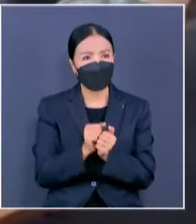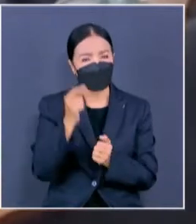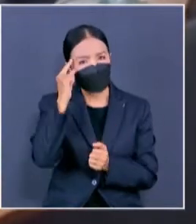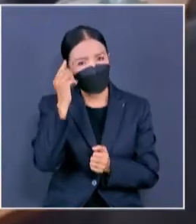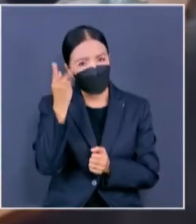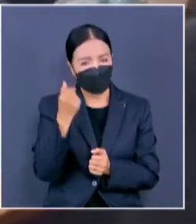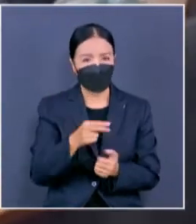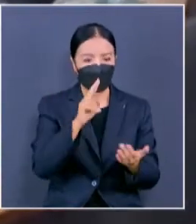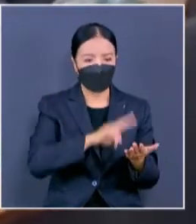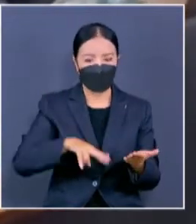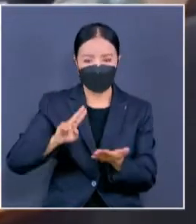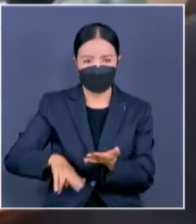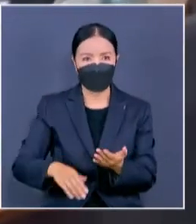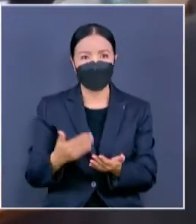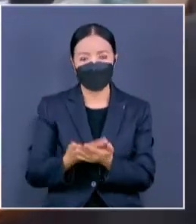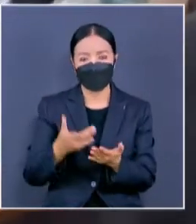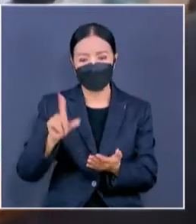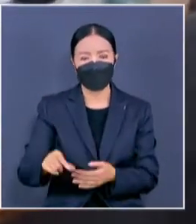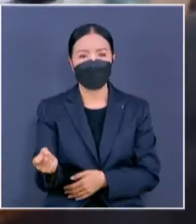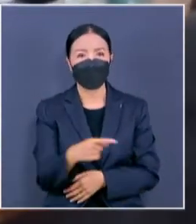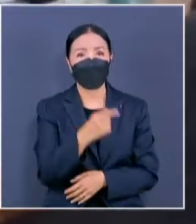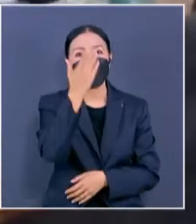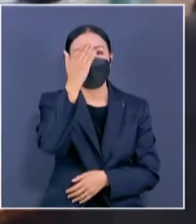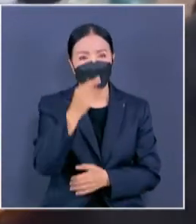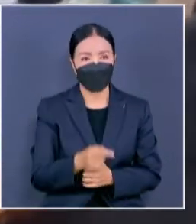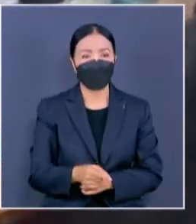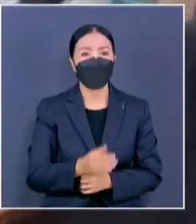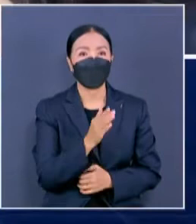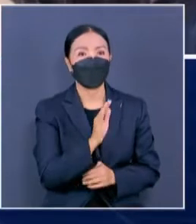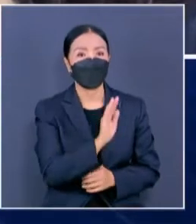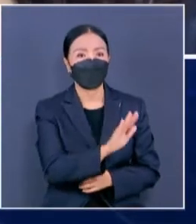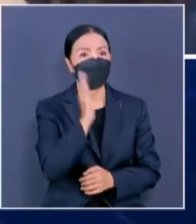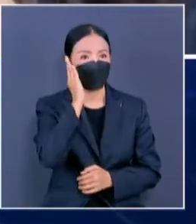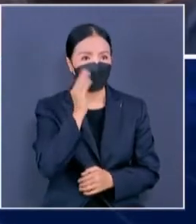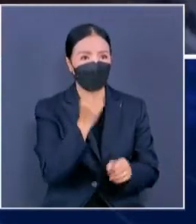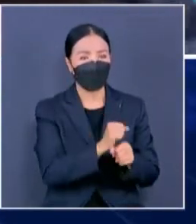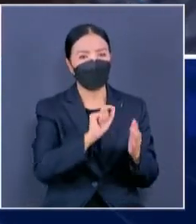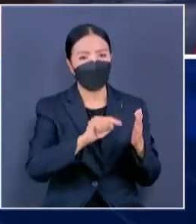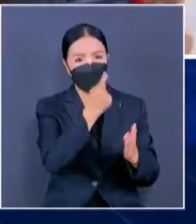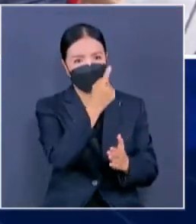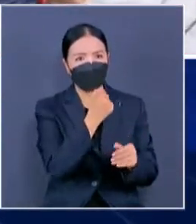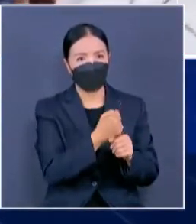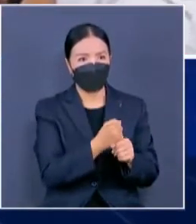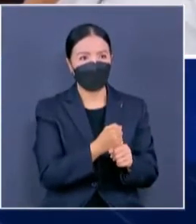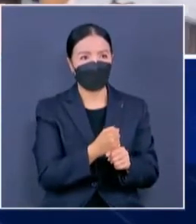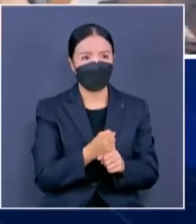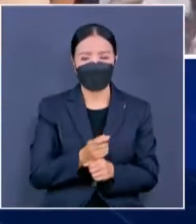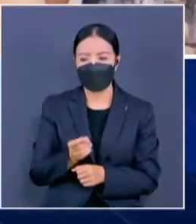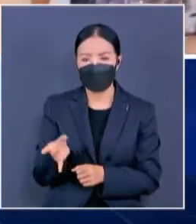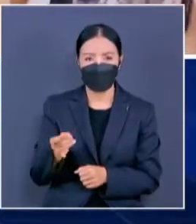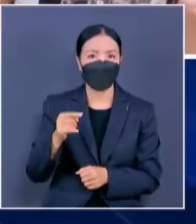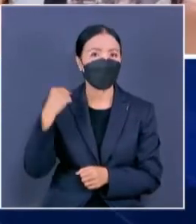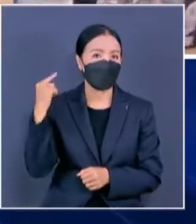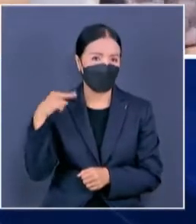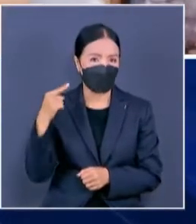พินิจปรับในอัตราที่ต่ำกว่าฝ่ายชายเป็นเพราะว่าฝ่ายชายเป็นผู้ก่อเหตุแล้วก็เป็นการกระทำข่มเหงรังแกฝ่ายหญิ